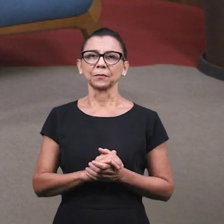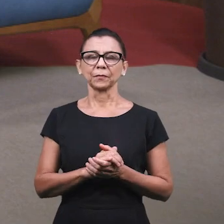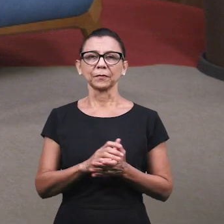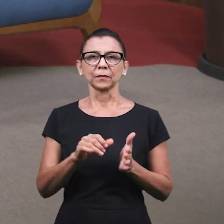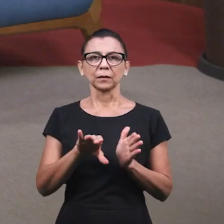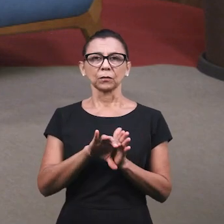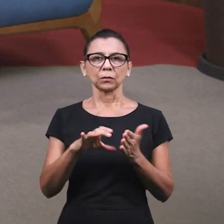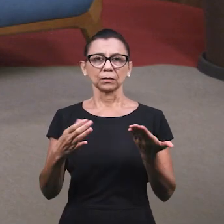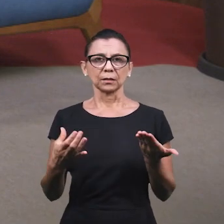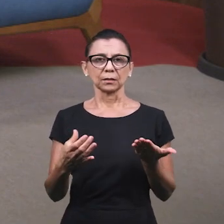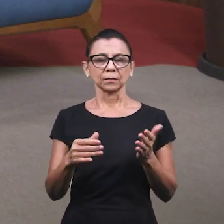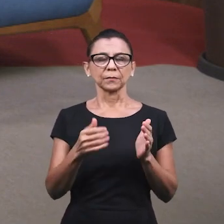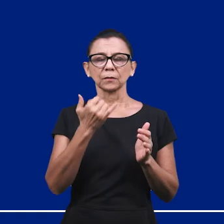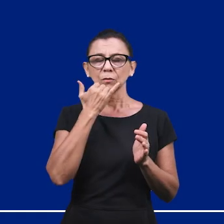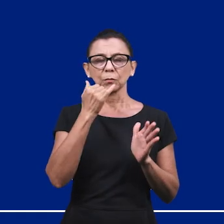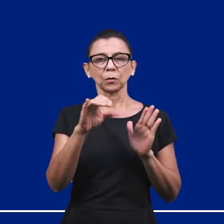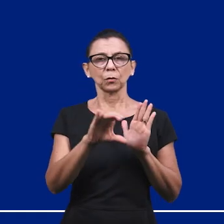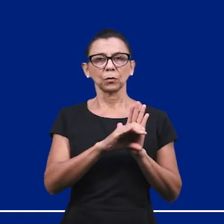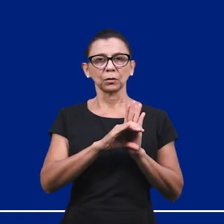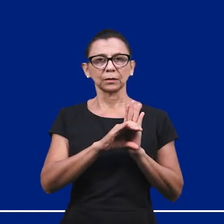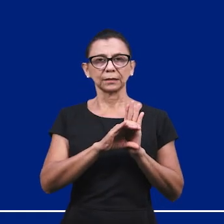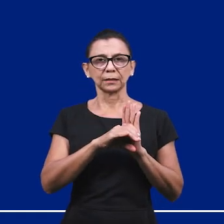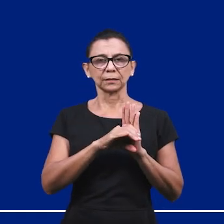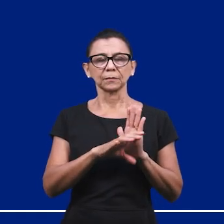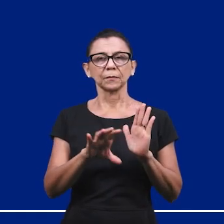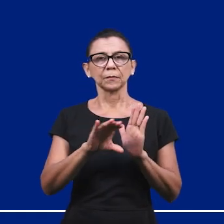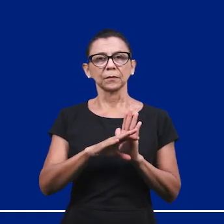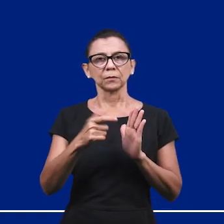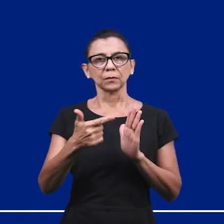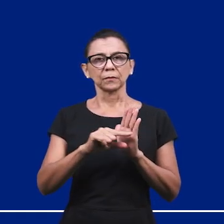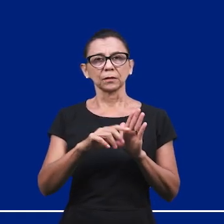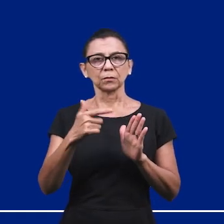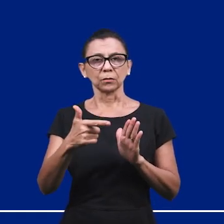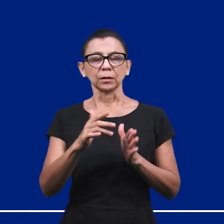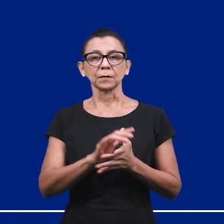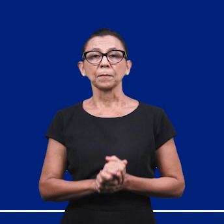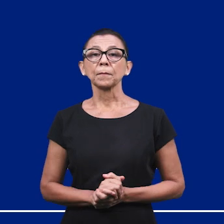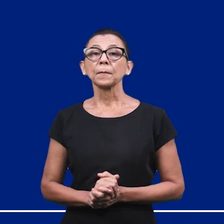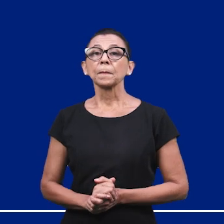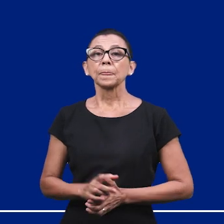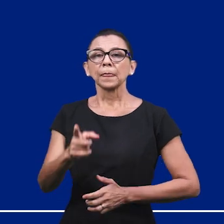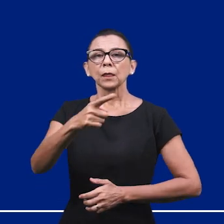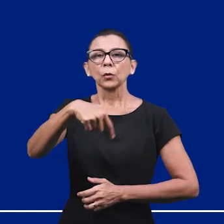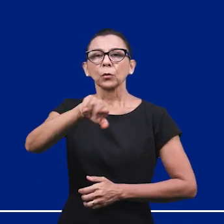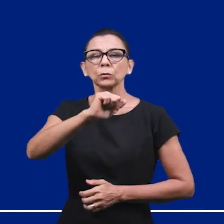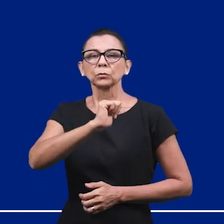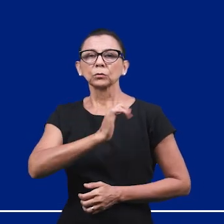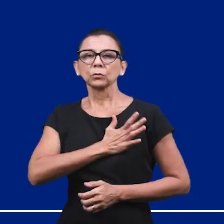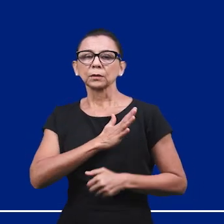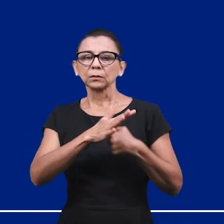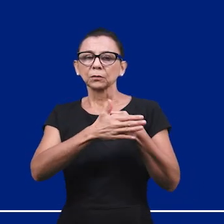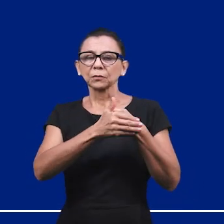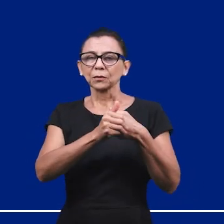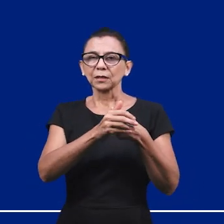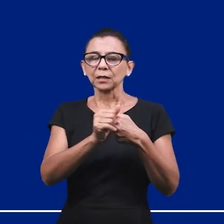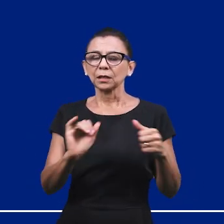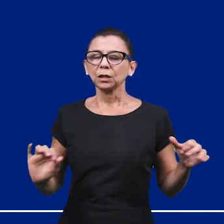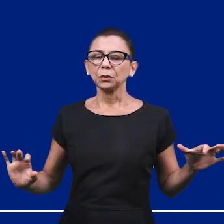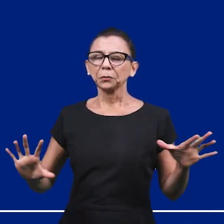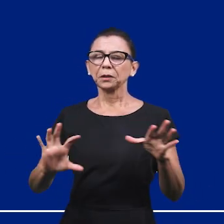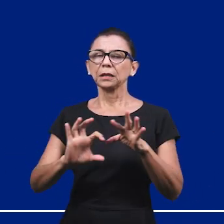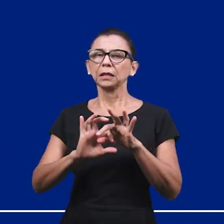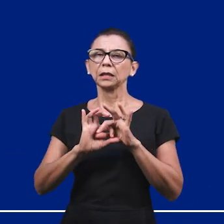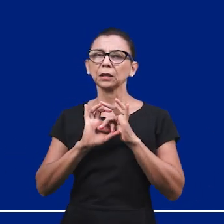cela, que se trouve en Colossiens chapitre 2, verset 2, qui dit le suivant: afin que leur cœur soit consolé et soit